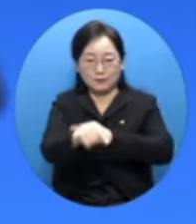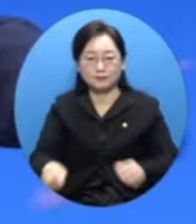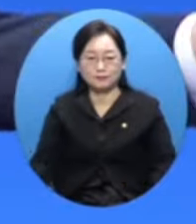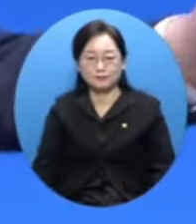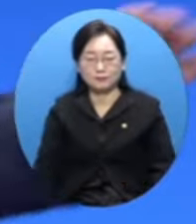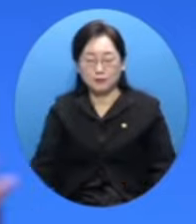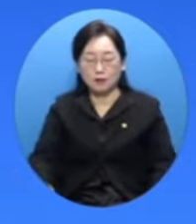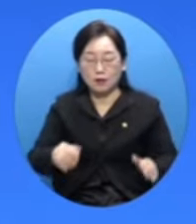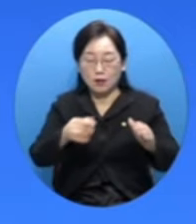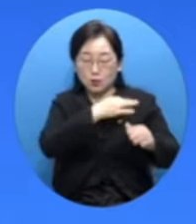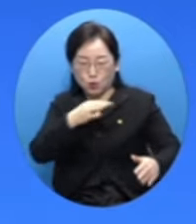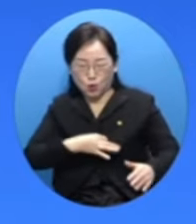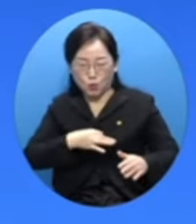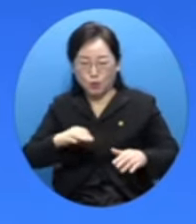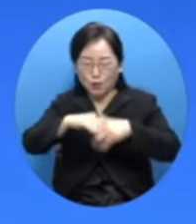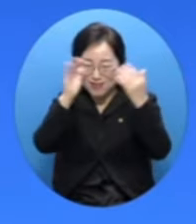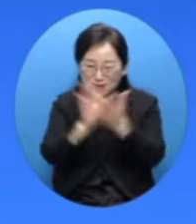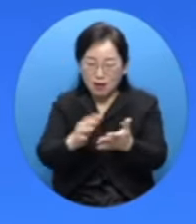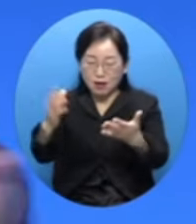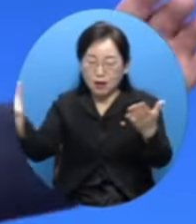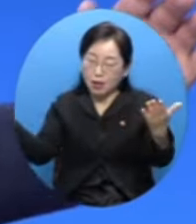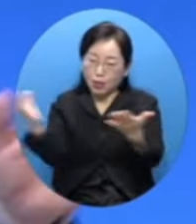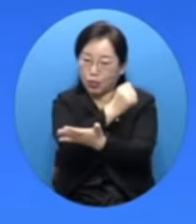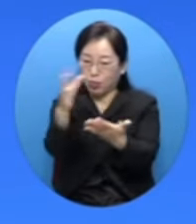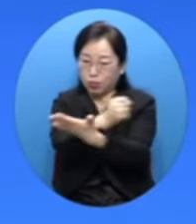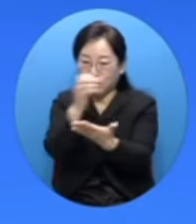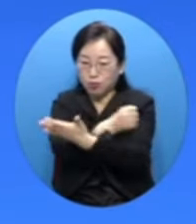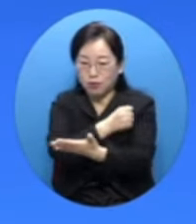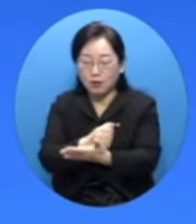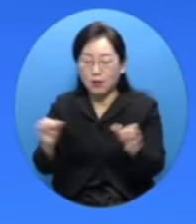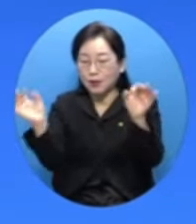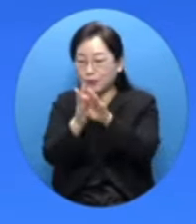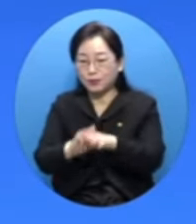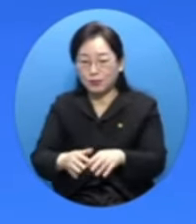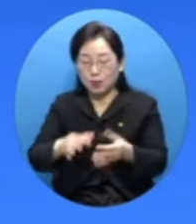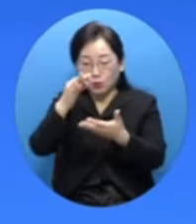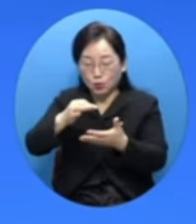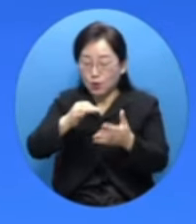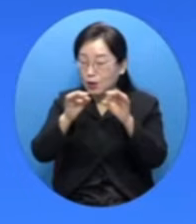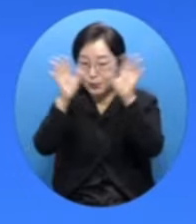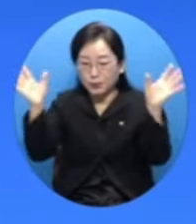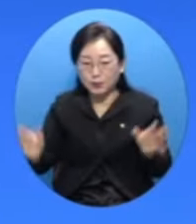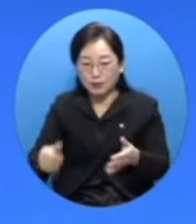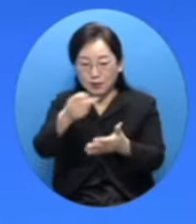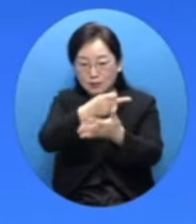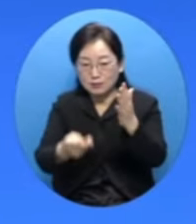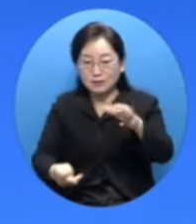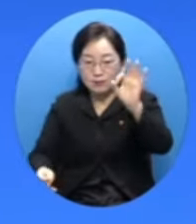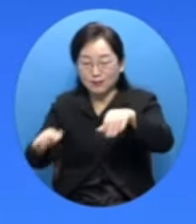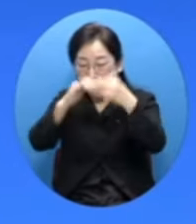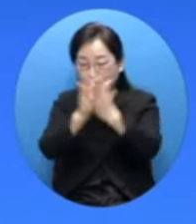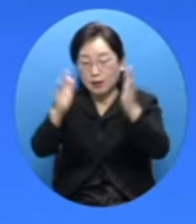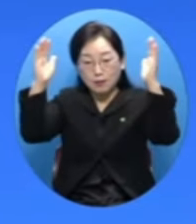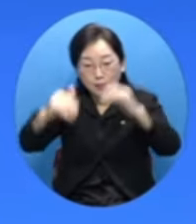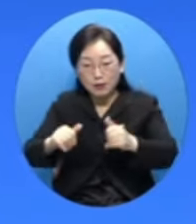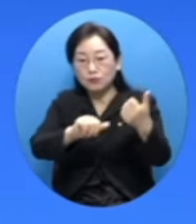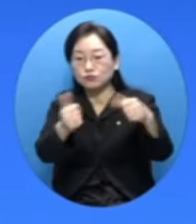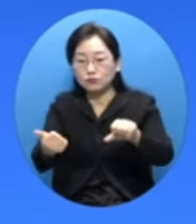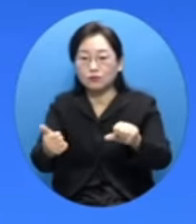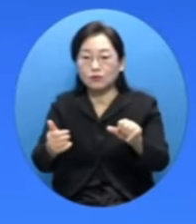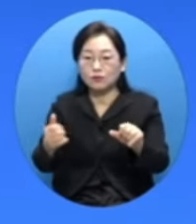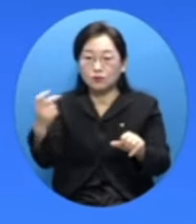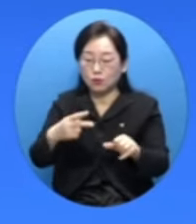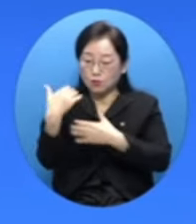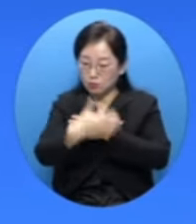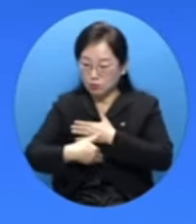다 날아갔습니다. 그 가진 수많은 가족이 다 죽고 열 자녀가 집이 무너져 다 죽고 그날 몸에